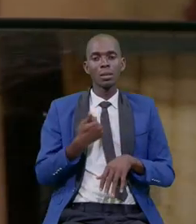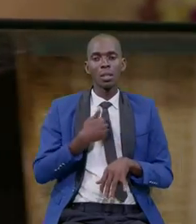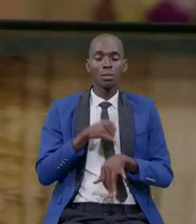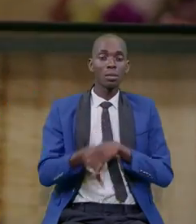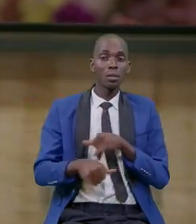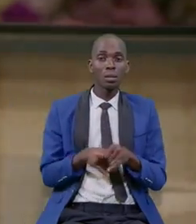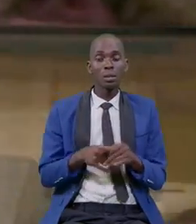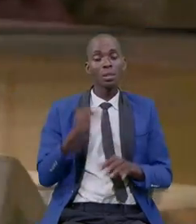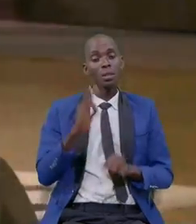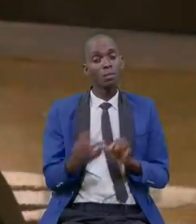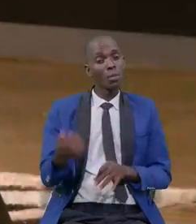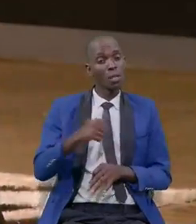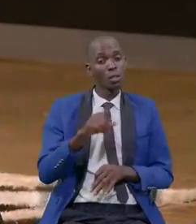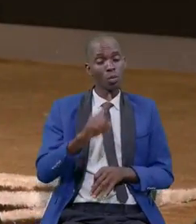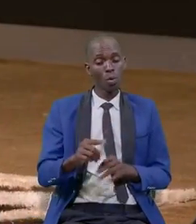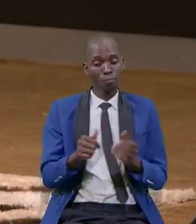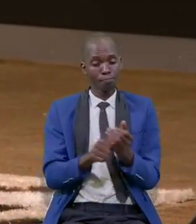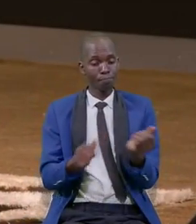personnelle.